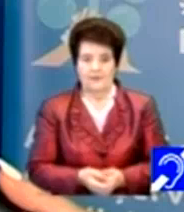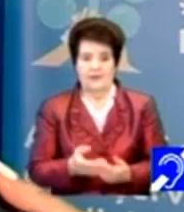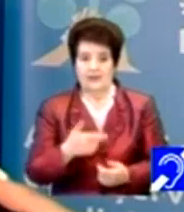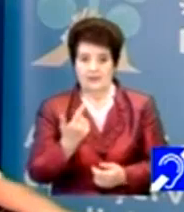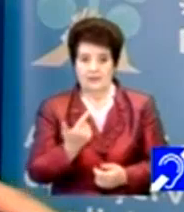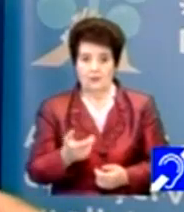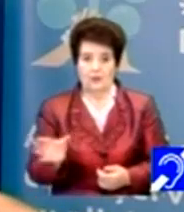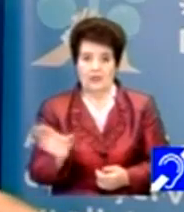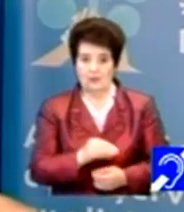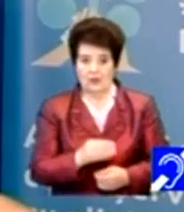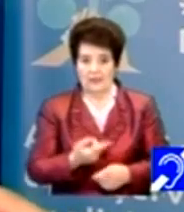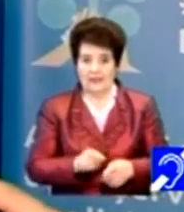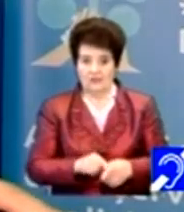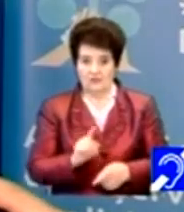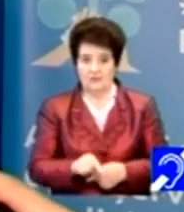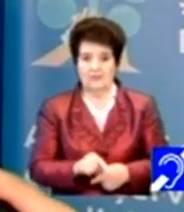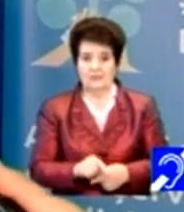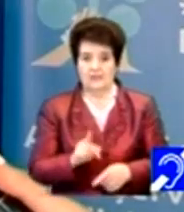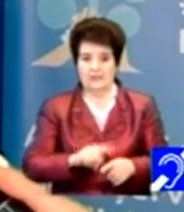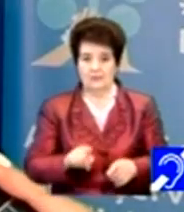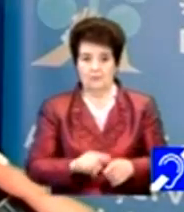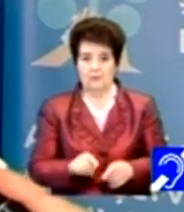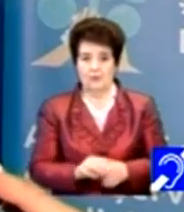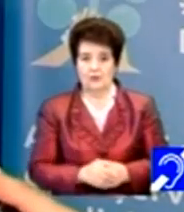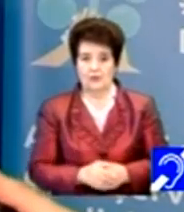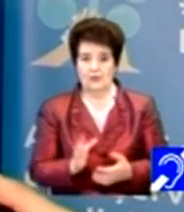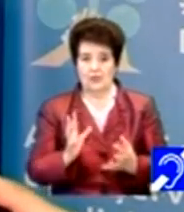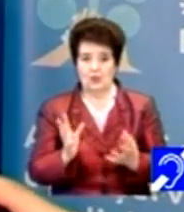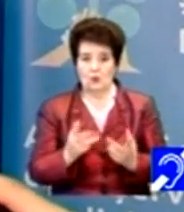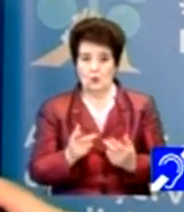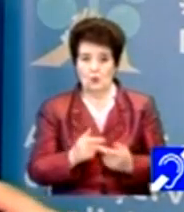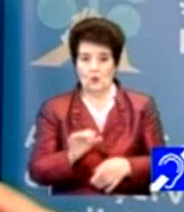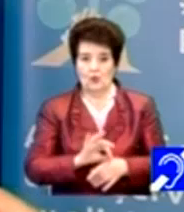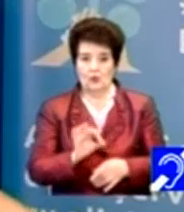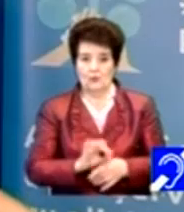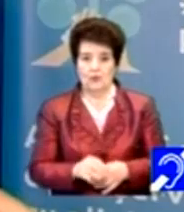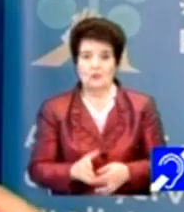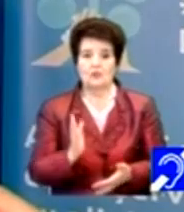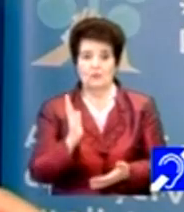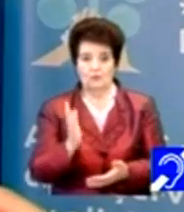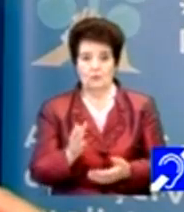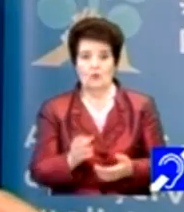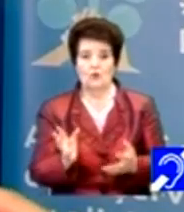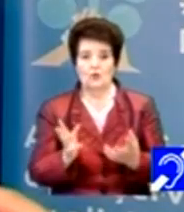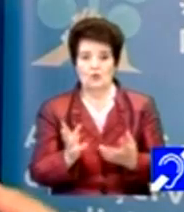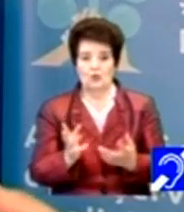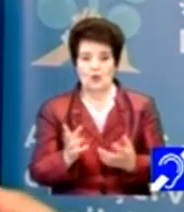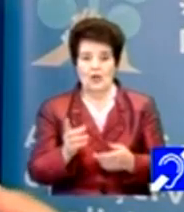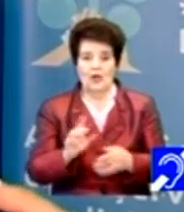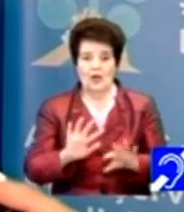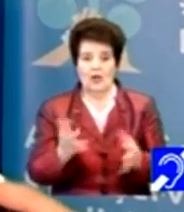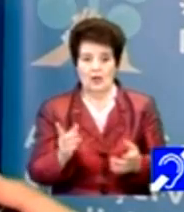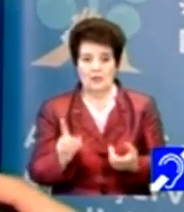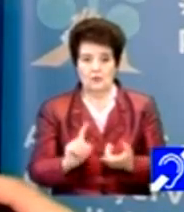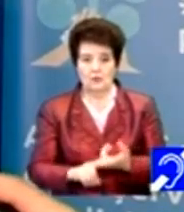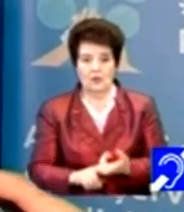acestea toate, fiindcă odată cu sporirea numărul de bolnavi, sporește și numărul cazurilor severe. Cazul